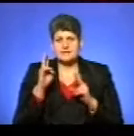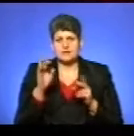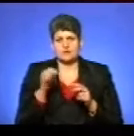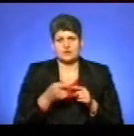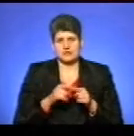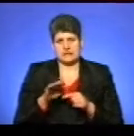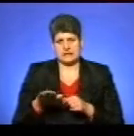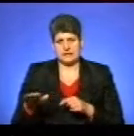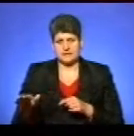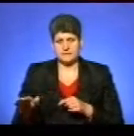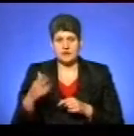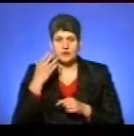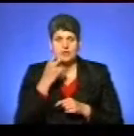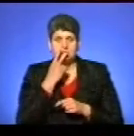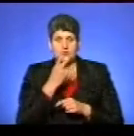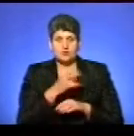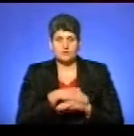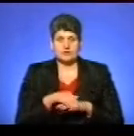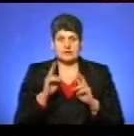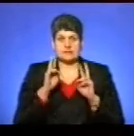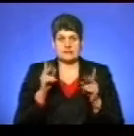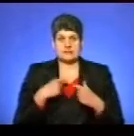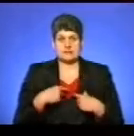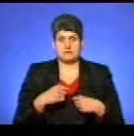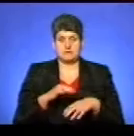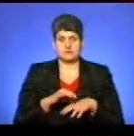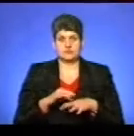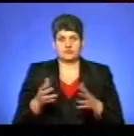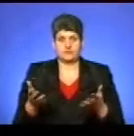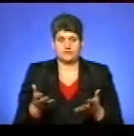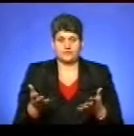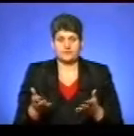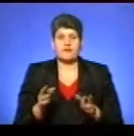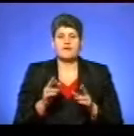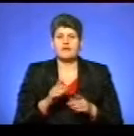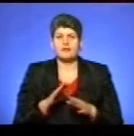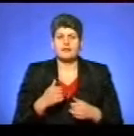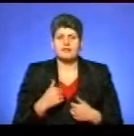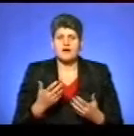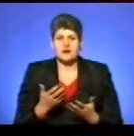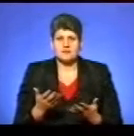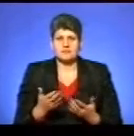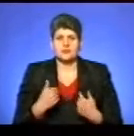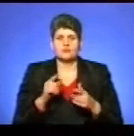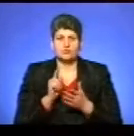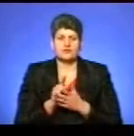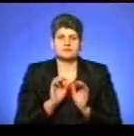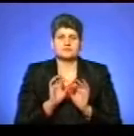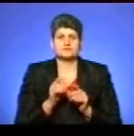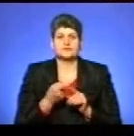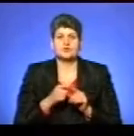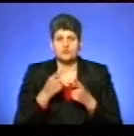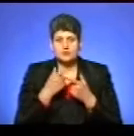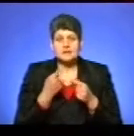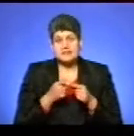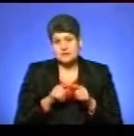дітей. І вони, коли їх бачать на вулиці, не знають, як себе вести. І як не нам, ми повинні їм донести цю інформацію, що ці